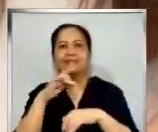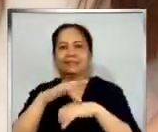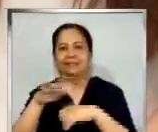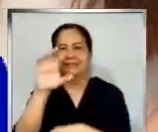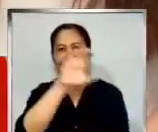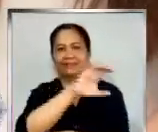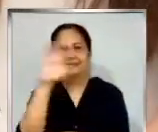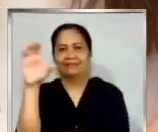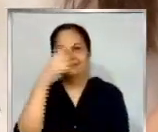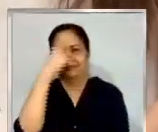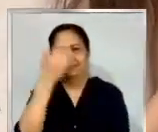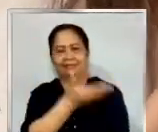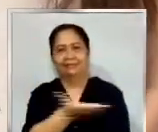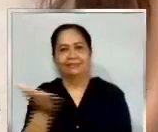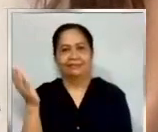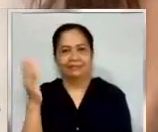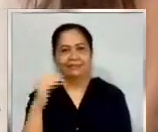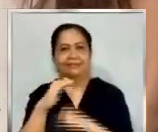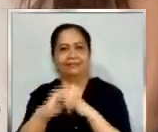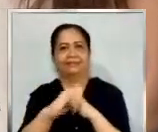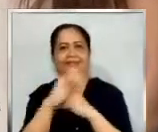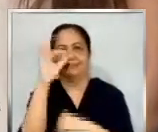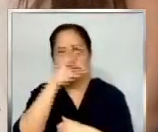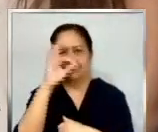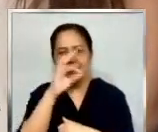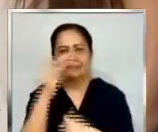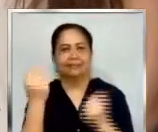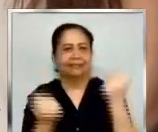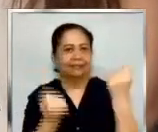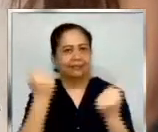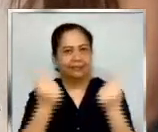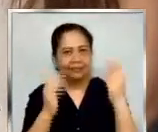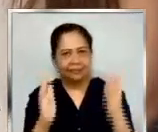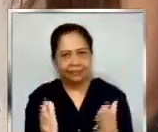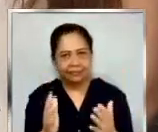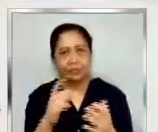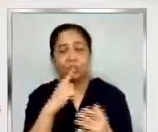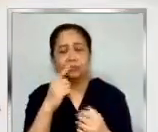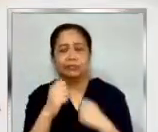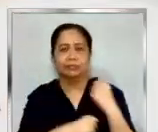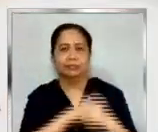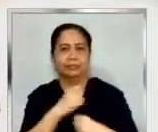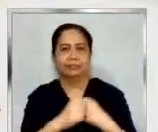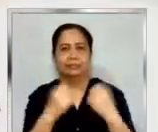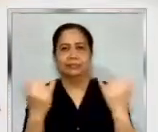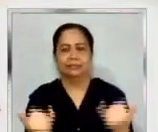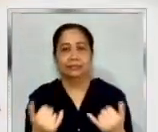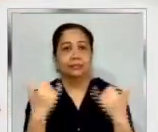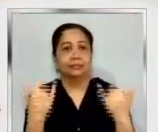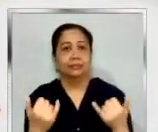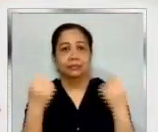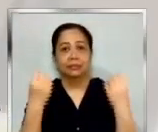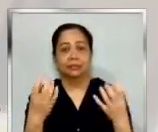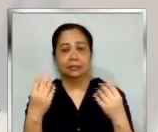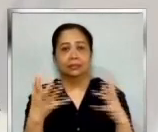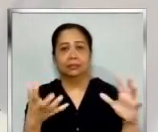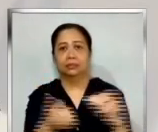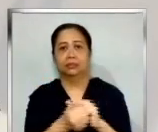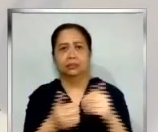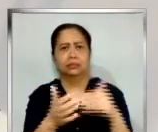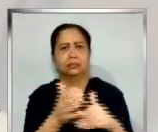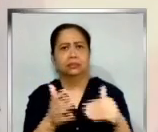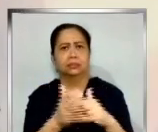ating mga kapwa Pilipino, sa mga driver na nahihirapan ngayon. Ngayon namang maraming nasalanta ng sunod-sunod na